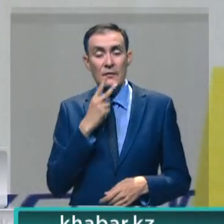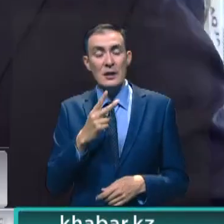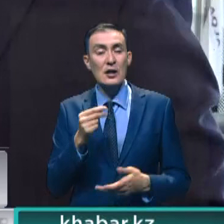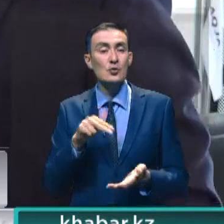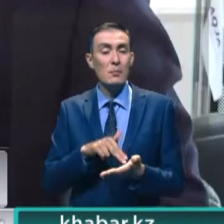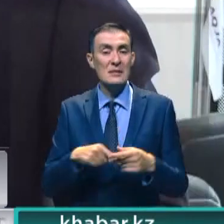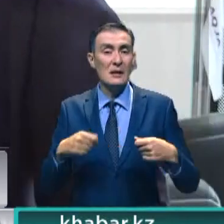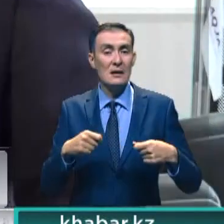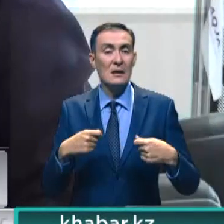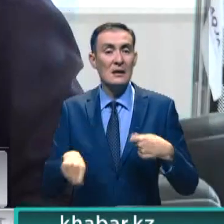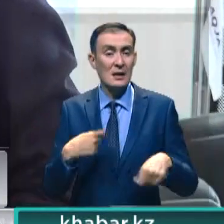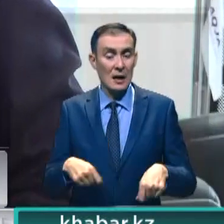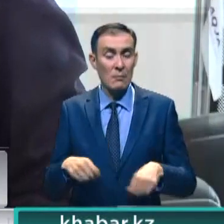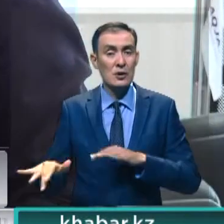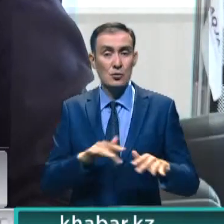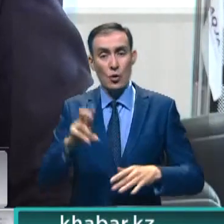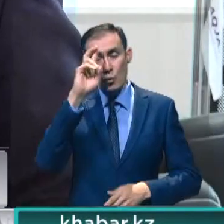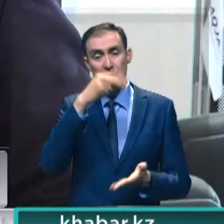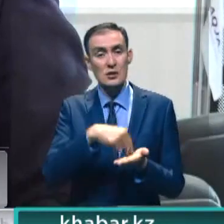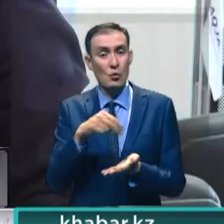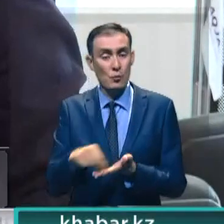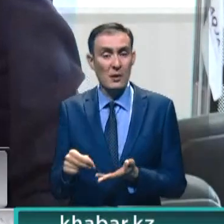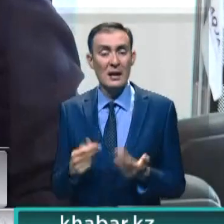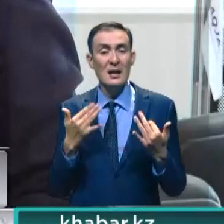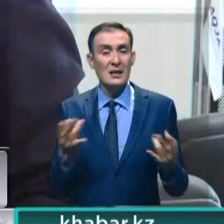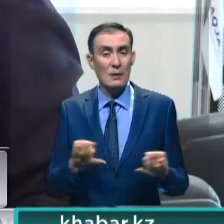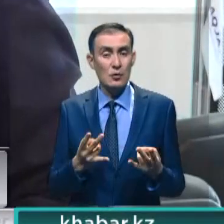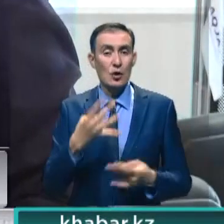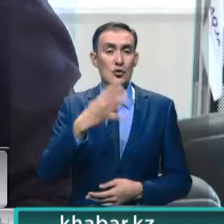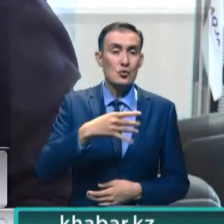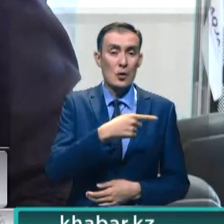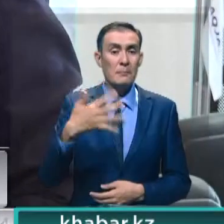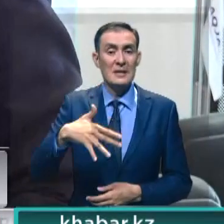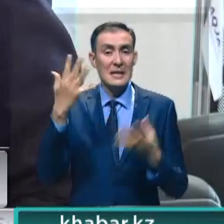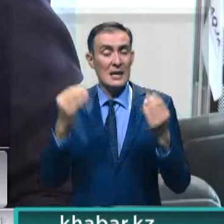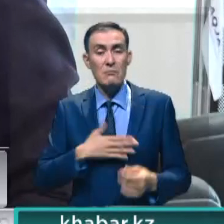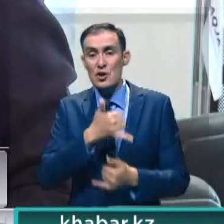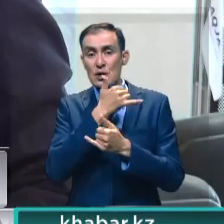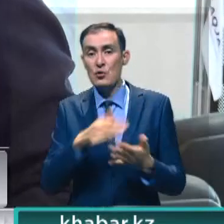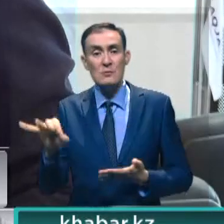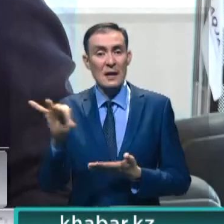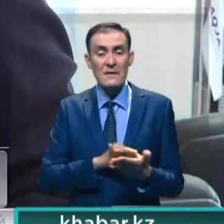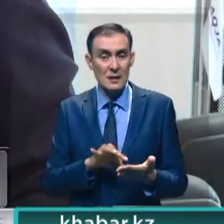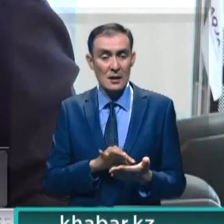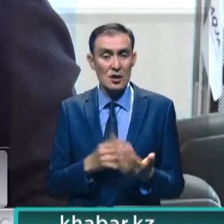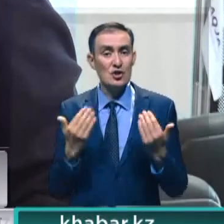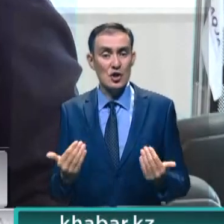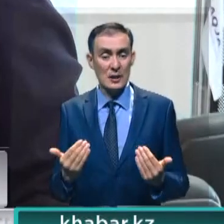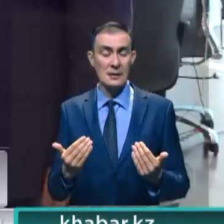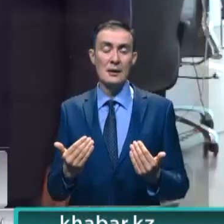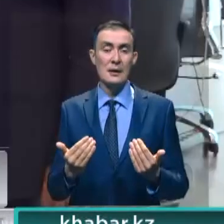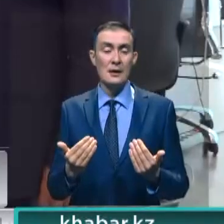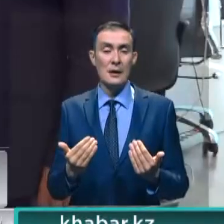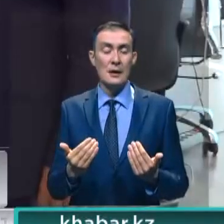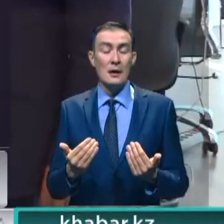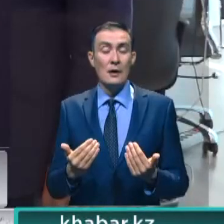рыночные условия. Из-за того, что процедура госзакупок требует 40-50 дней, мы не можем мгновенно сразу сейчас это